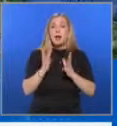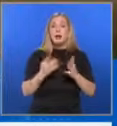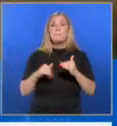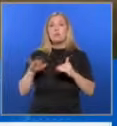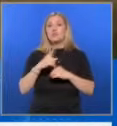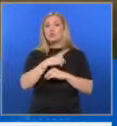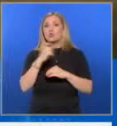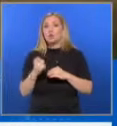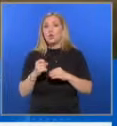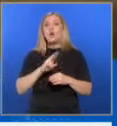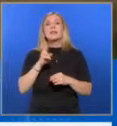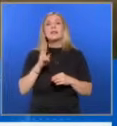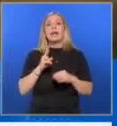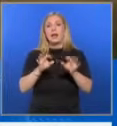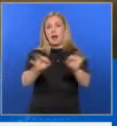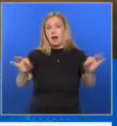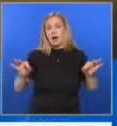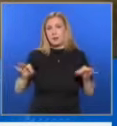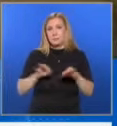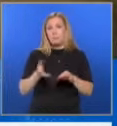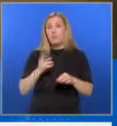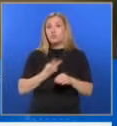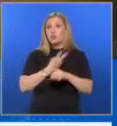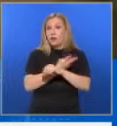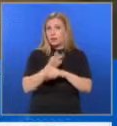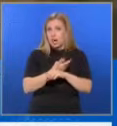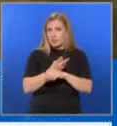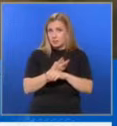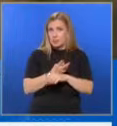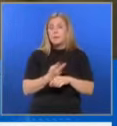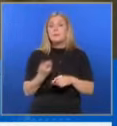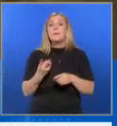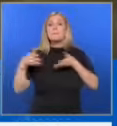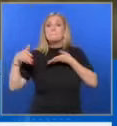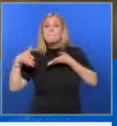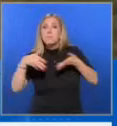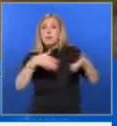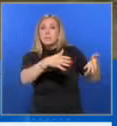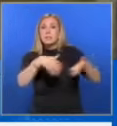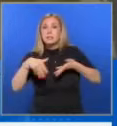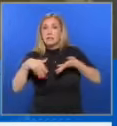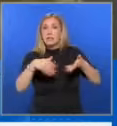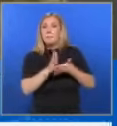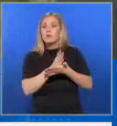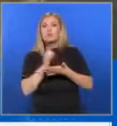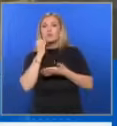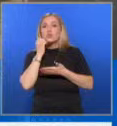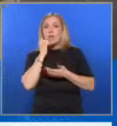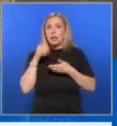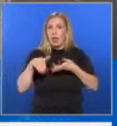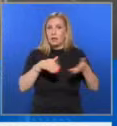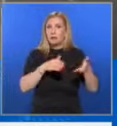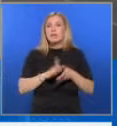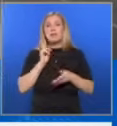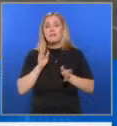Повече от 2 часа се наложи пътищата между селата Каравелово и Богдан и Московици Богдан да останат затворени, тъй като пламъците бяха